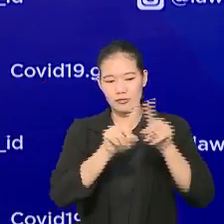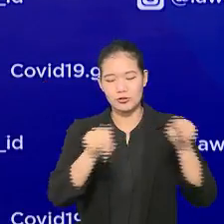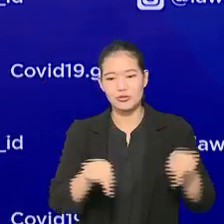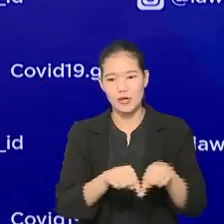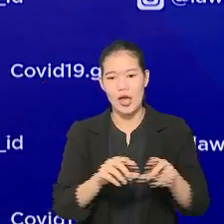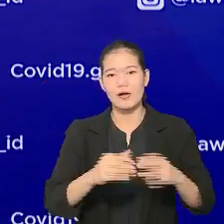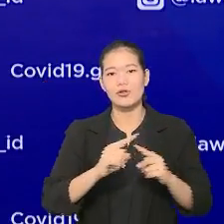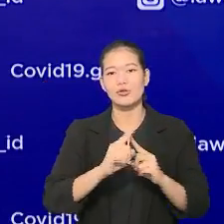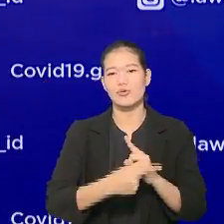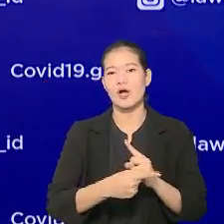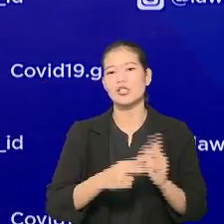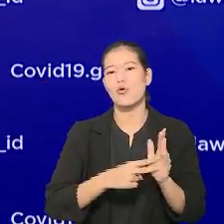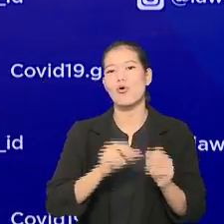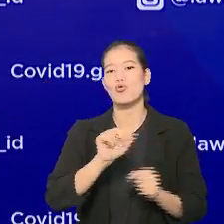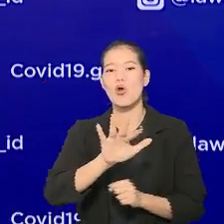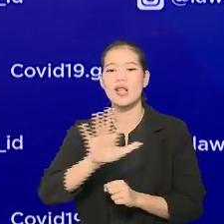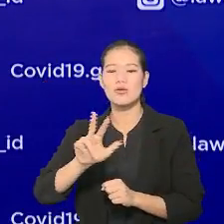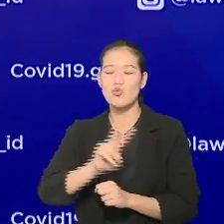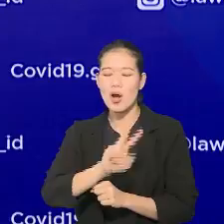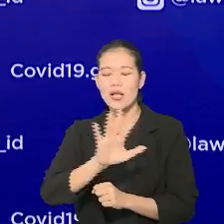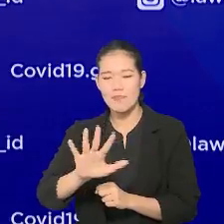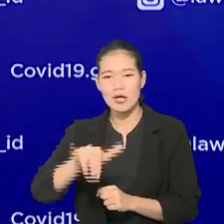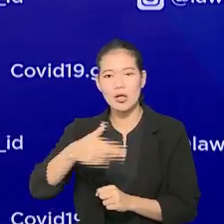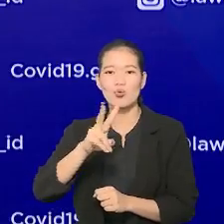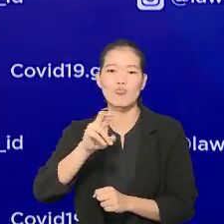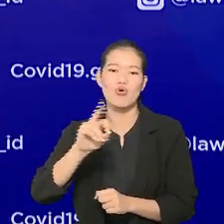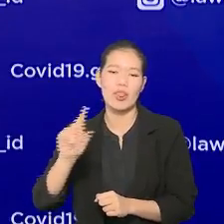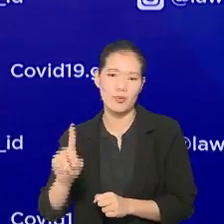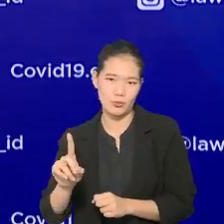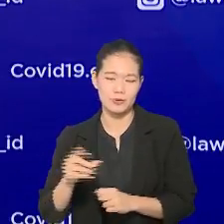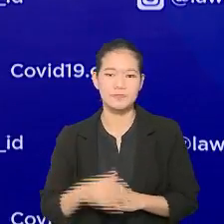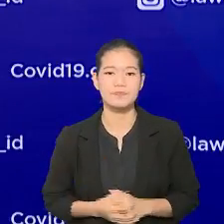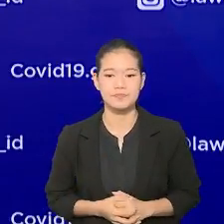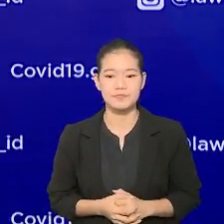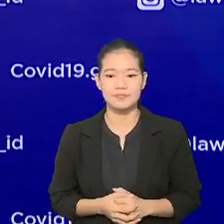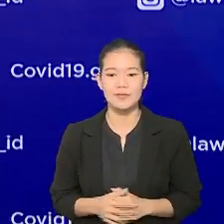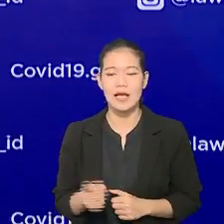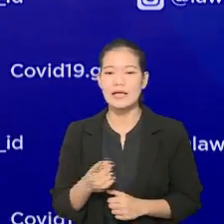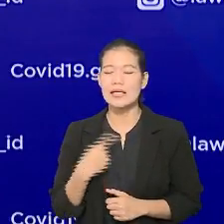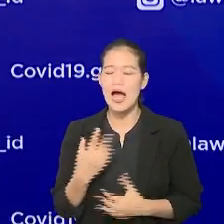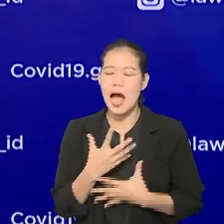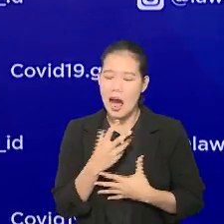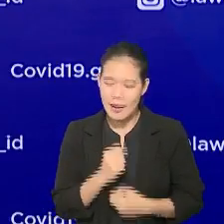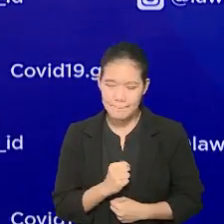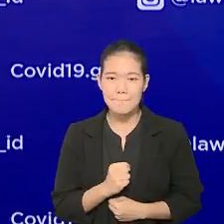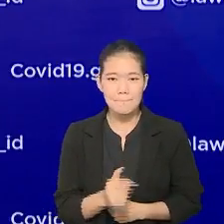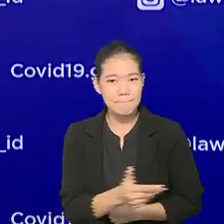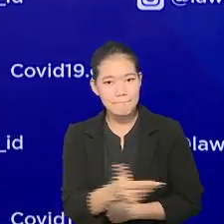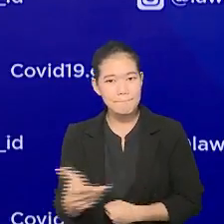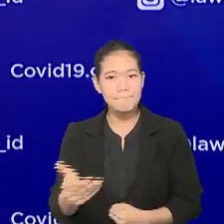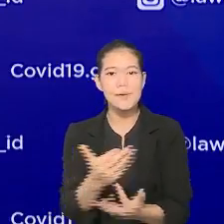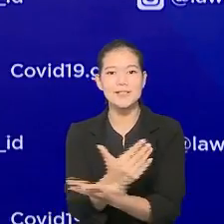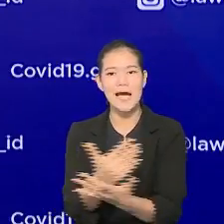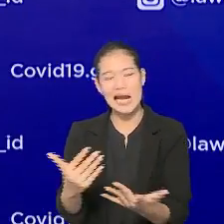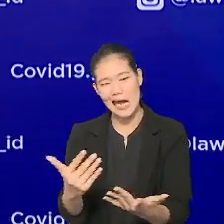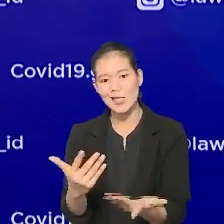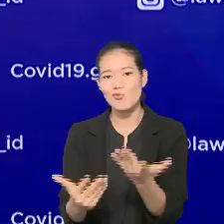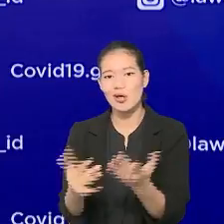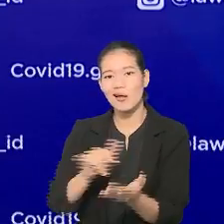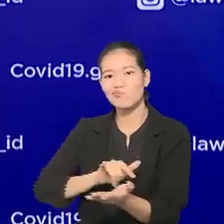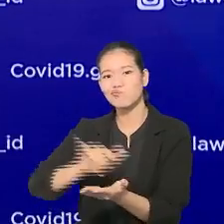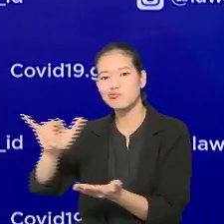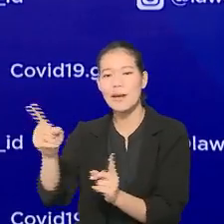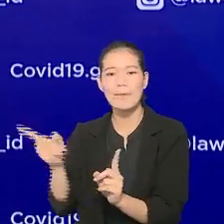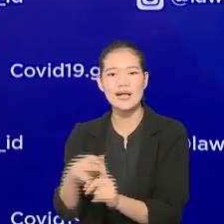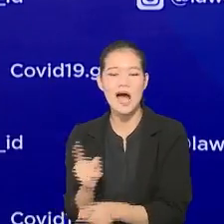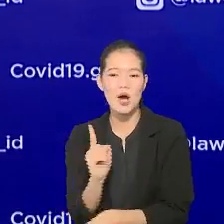Edaran Satgas nomor 25 tahun 2021. Kami harapkan seluruh masyarakat yang terpaksa melakukan perjalanan